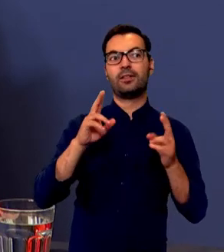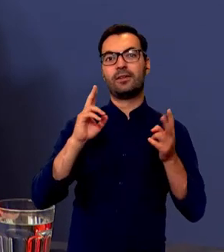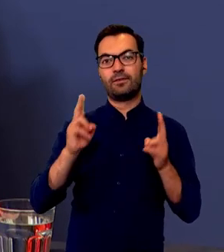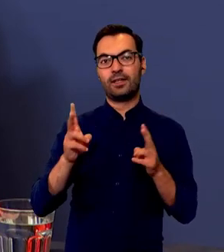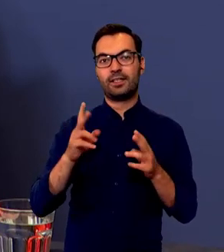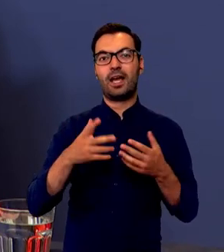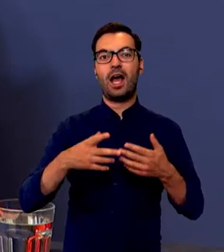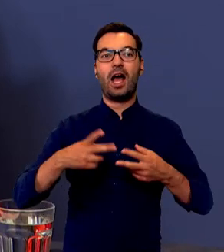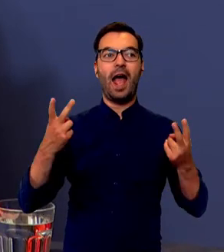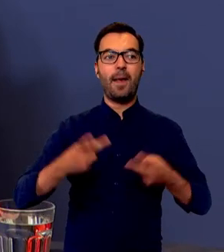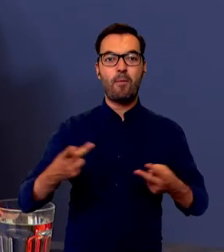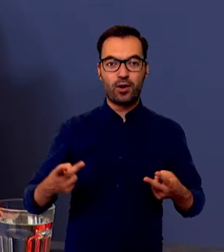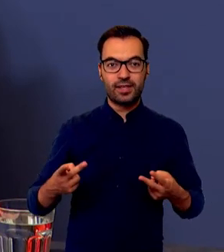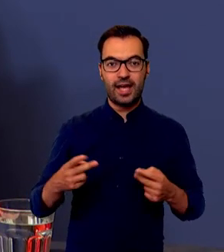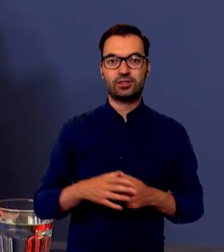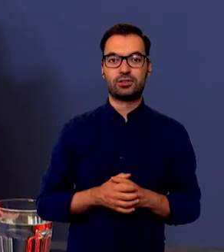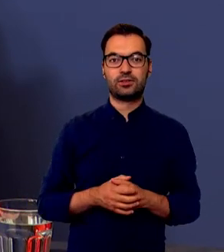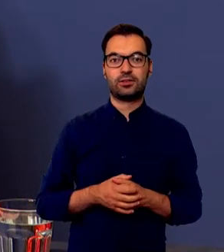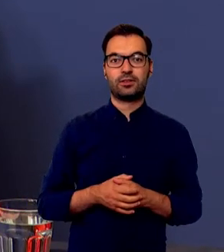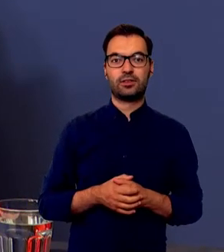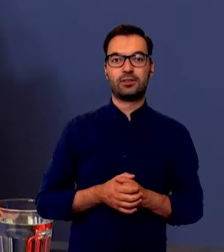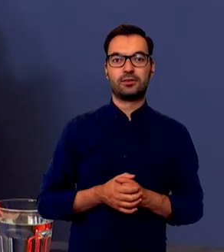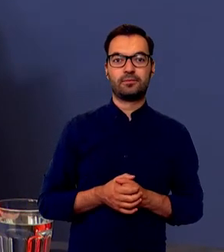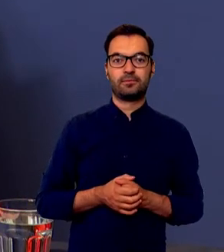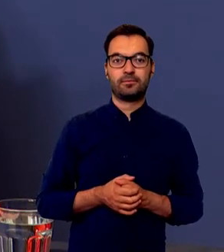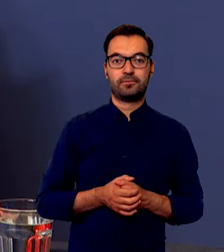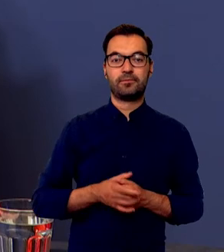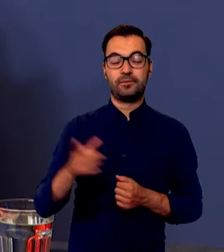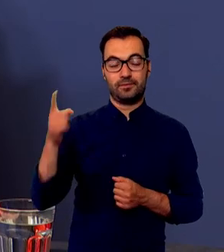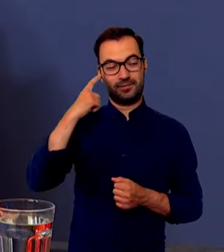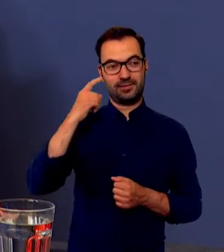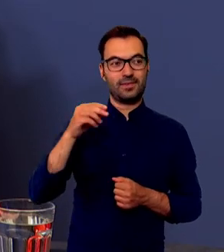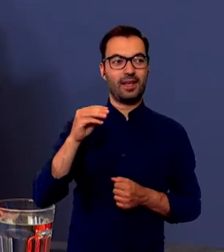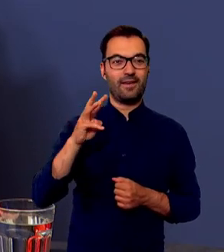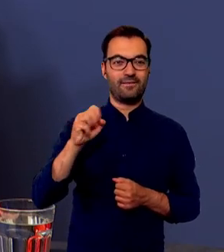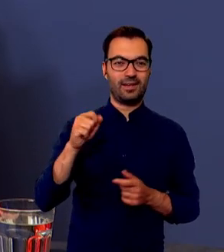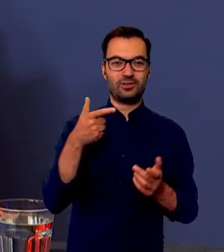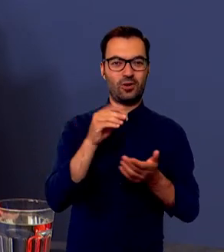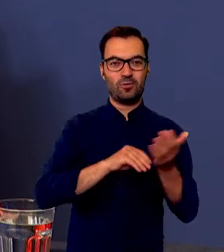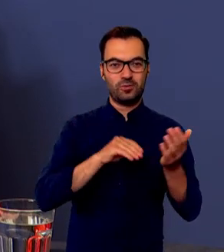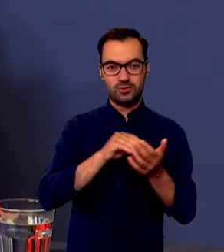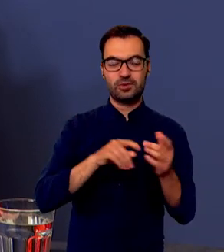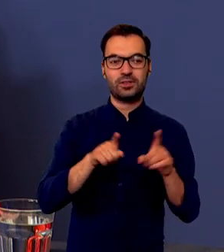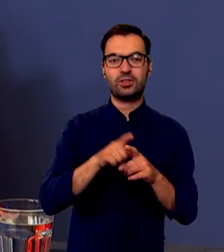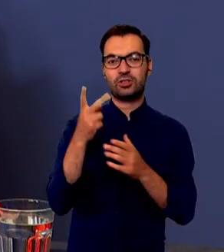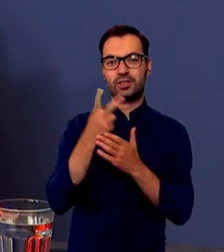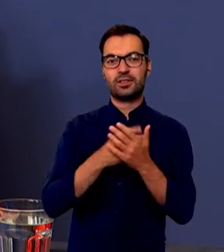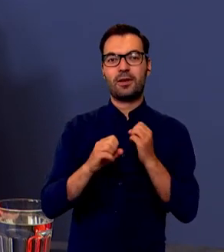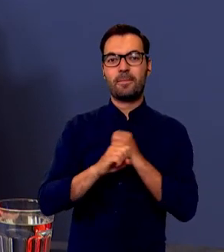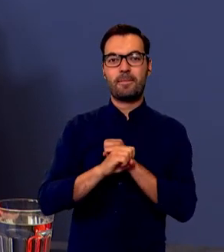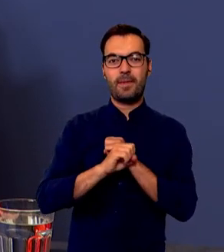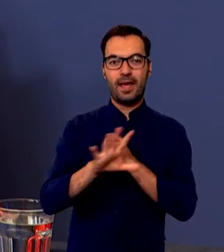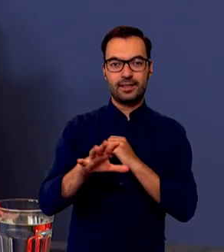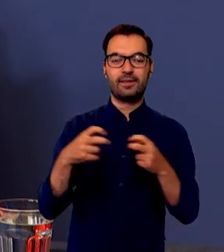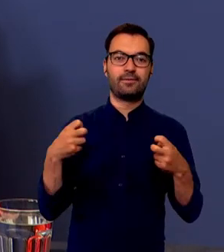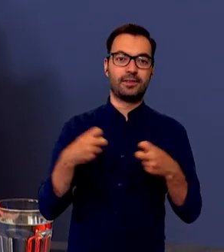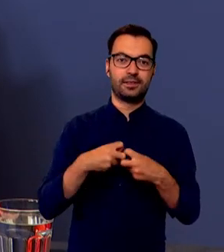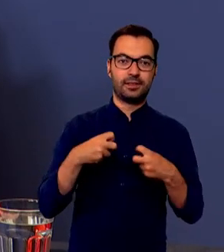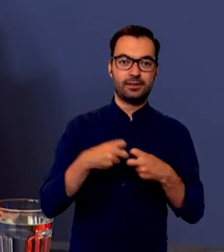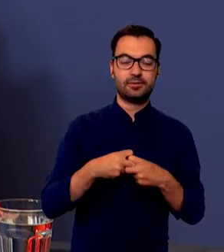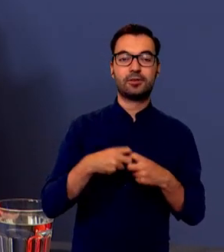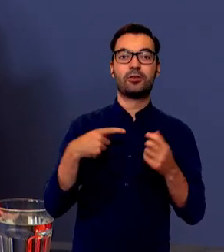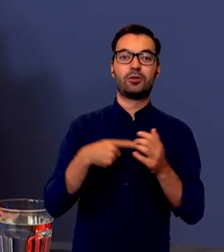książka reportażowa i te wszystkie rzeczy, które Ewa opisuje, jak się domyślacie już po tytule i po tym, co być może czytaliście w mediach społecznościowych czy w